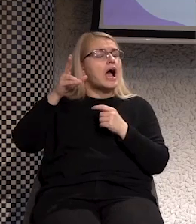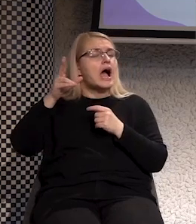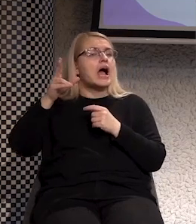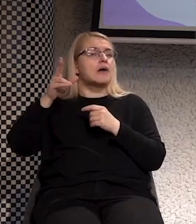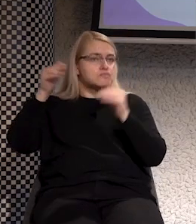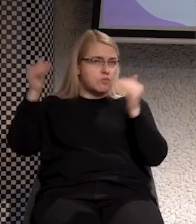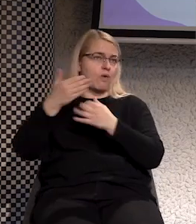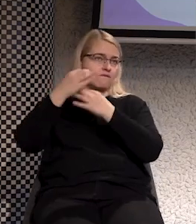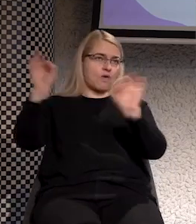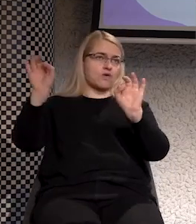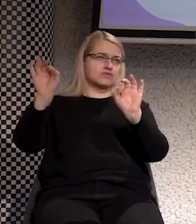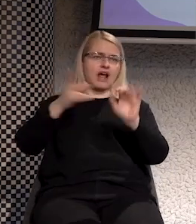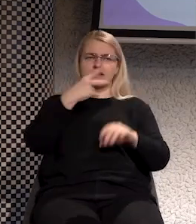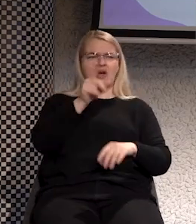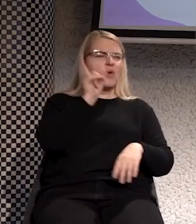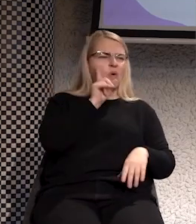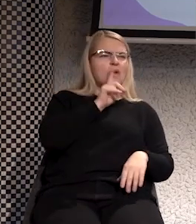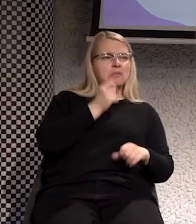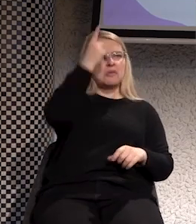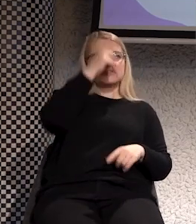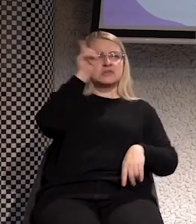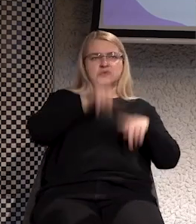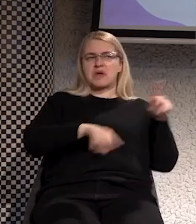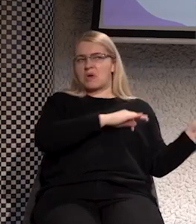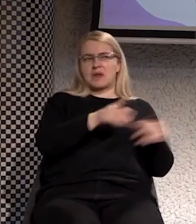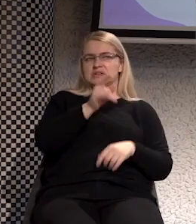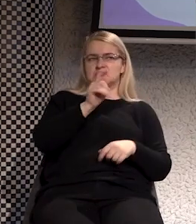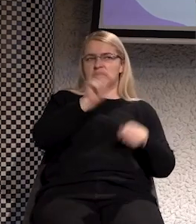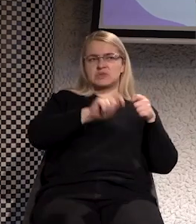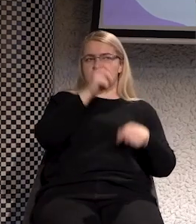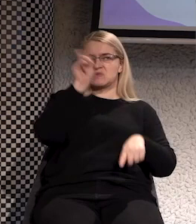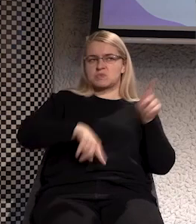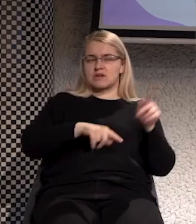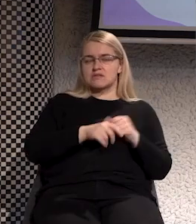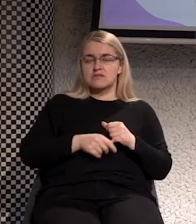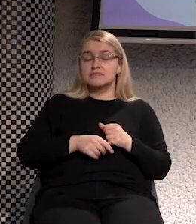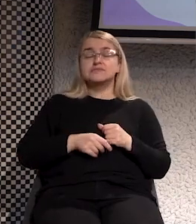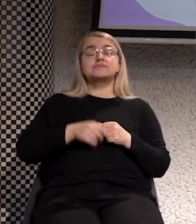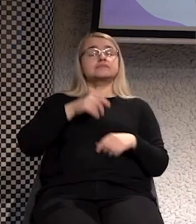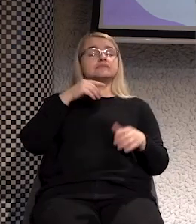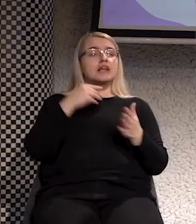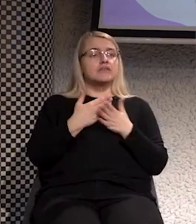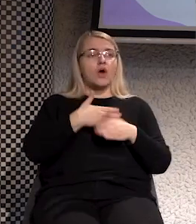chłopaków, to jest zły pomysł. Więc z tych pozytywnych rzeczy to, że jak im się da to sprawstwo, to